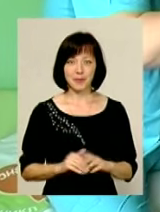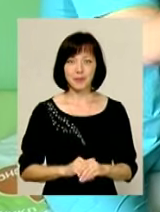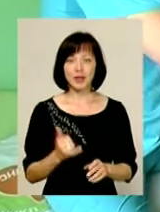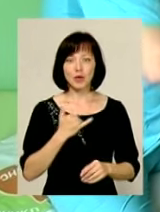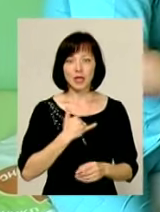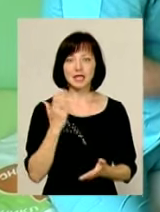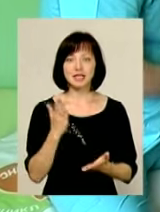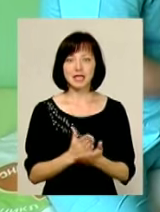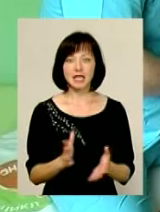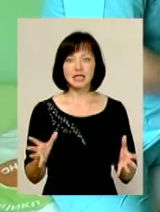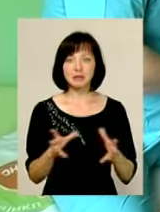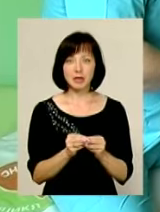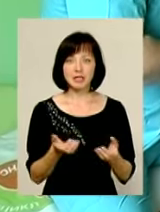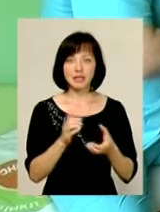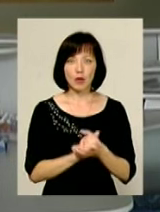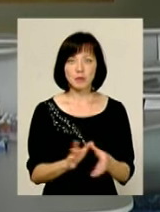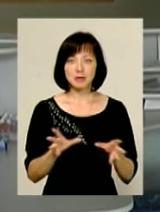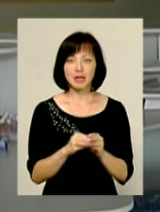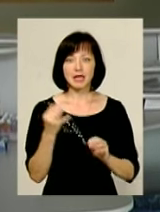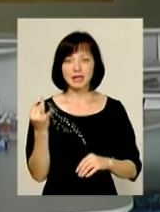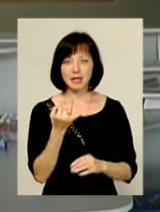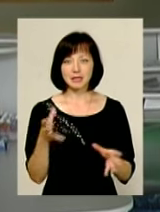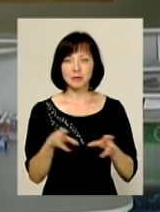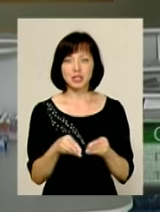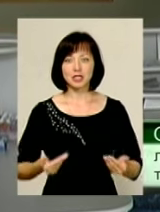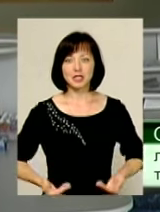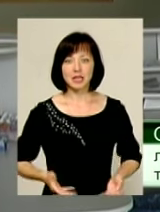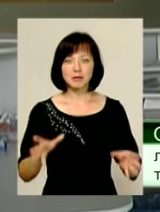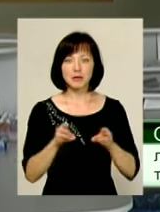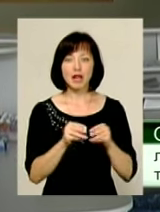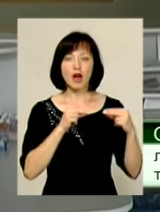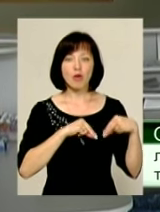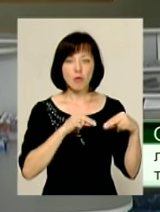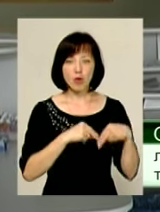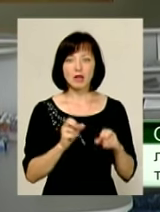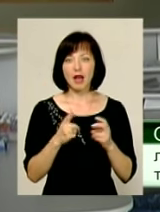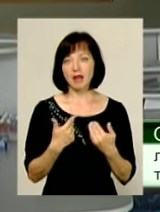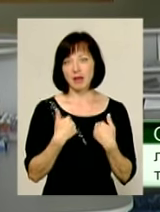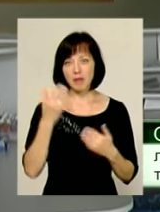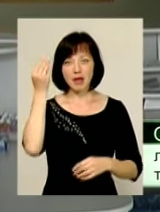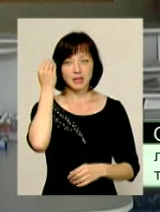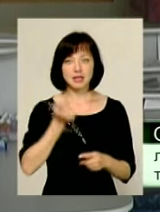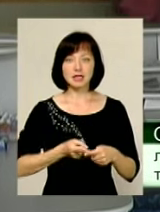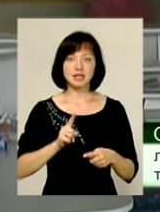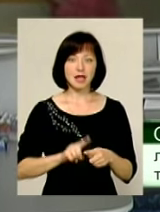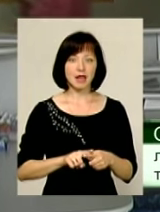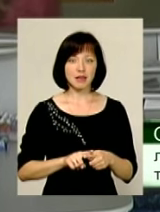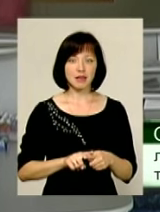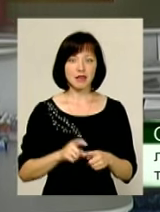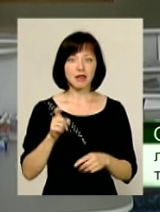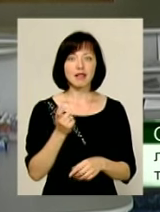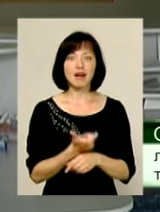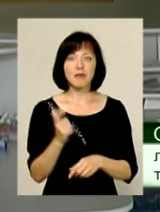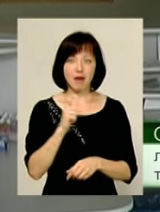нас є спільні знайомі, спільні інтереси, спільне життя і спільна робота. І, як на мене, це, ну,